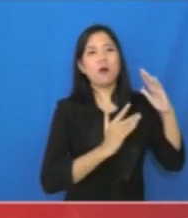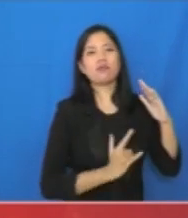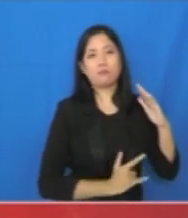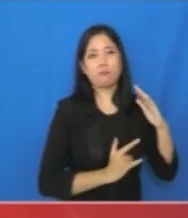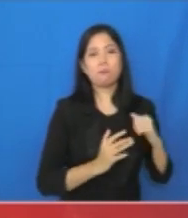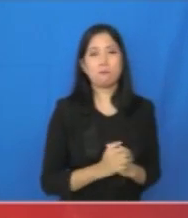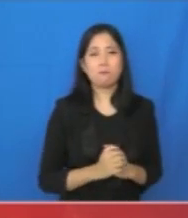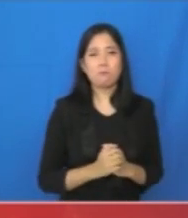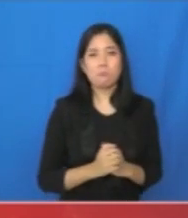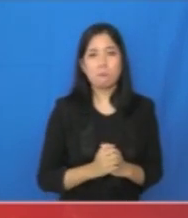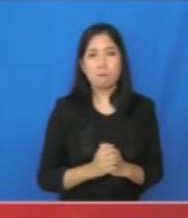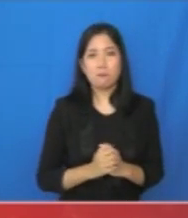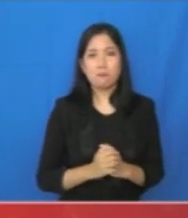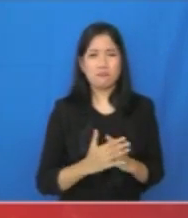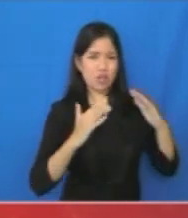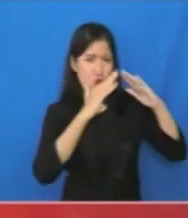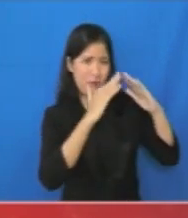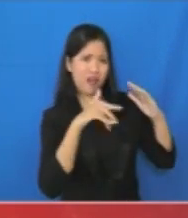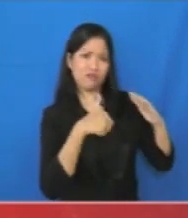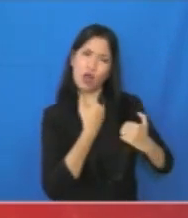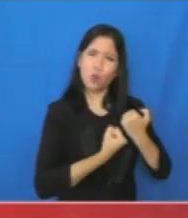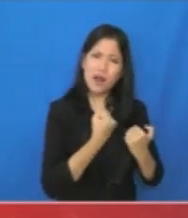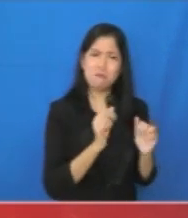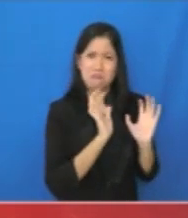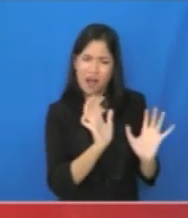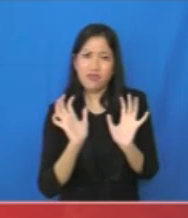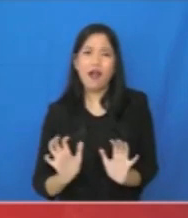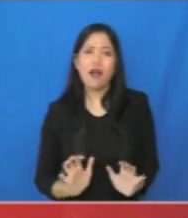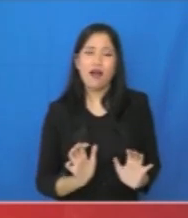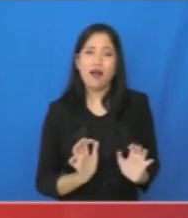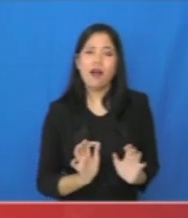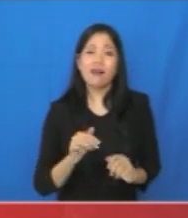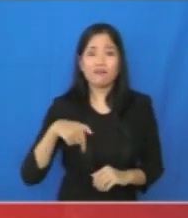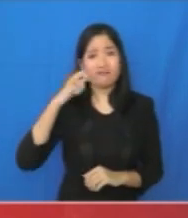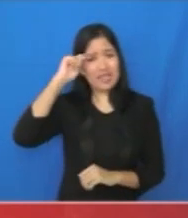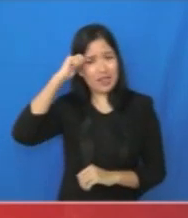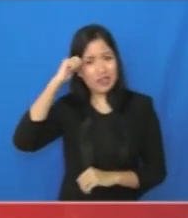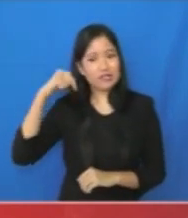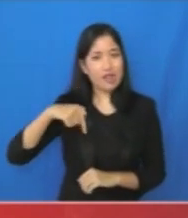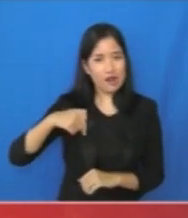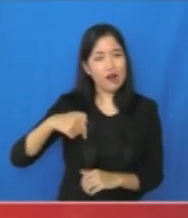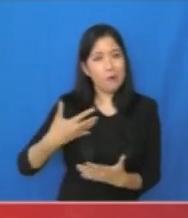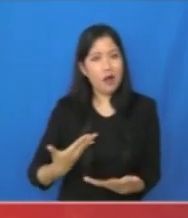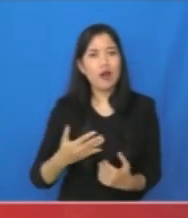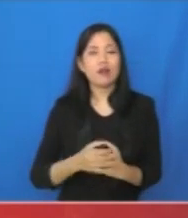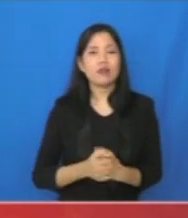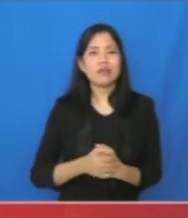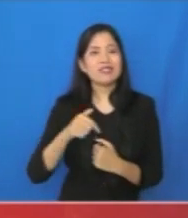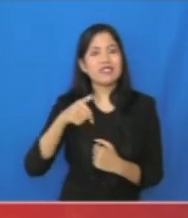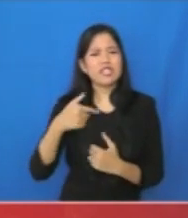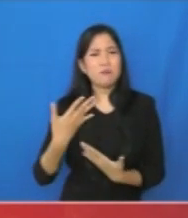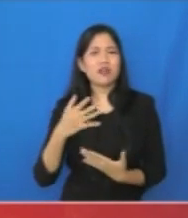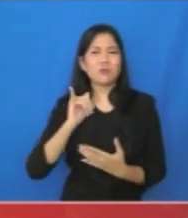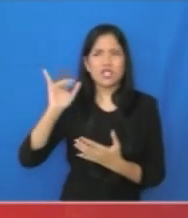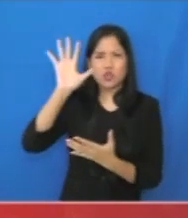banyak yang bisa dilakukan kami mengingatkan saat ini adalah periode